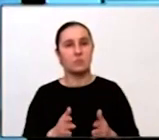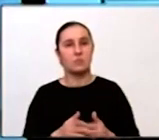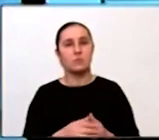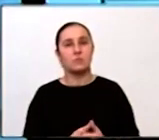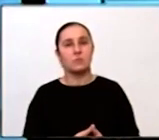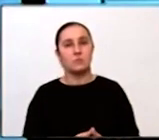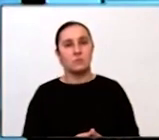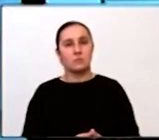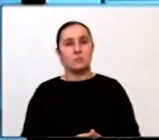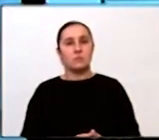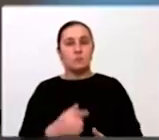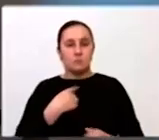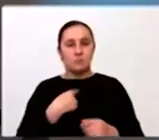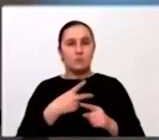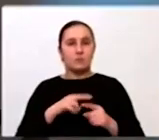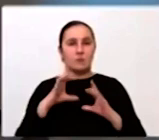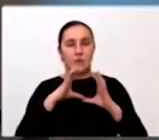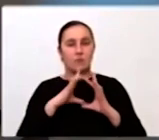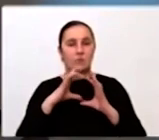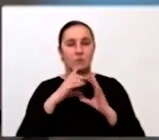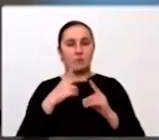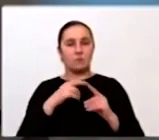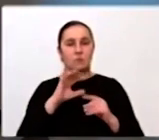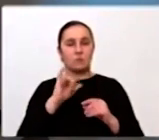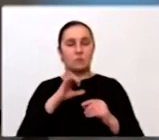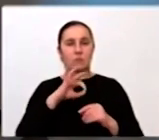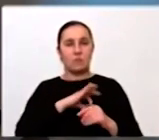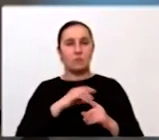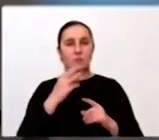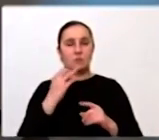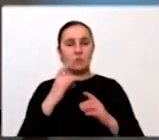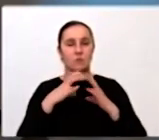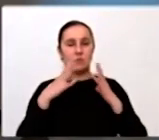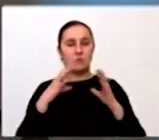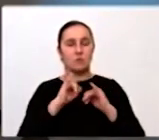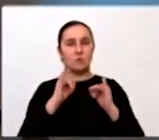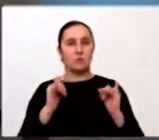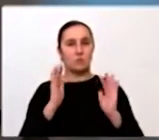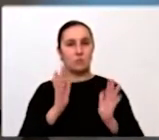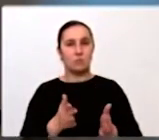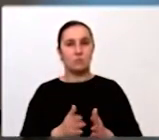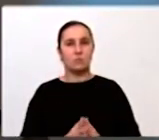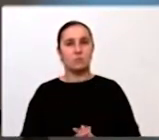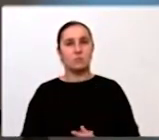keladi. Demak, biz avval uskunasidan foydalangan holda sharni yaratib oldik.